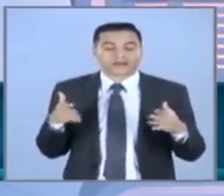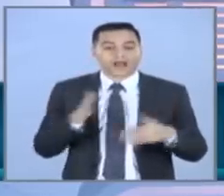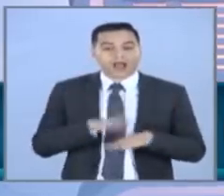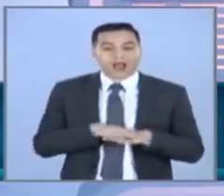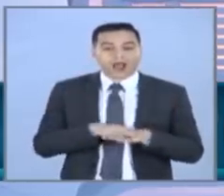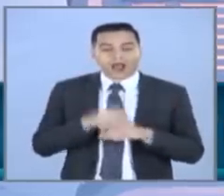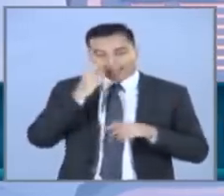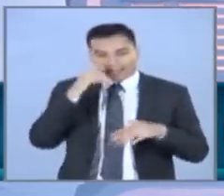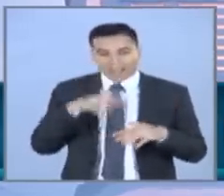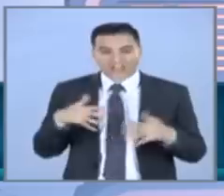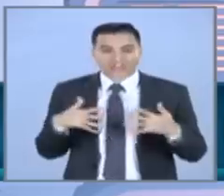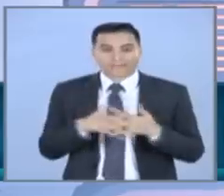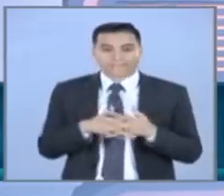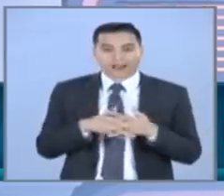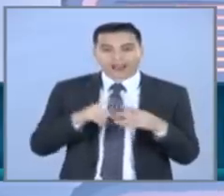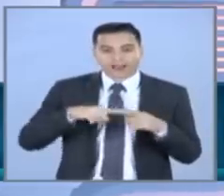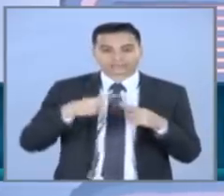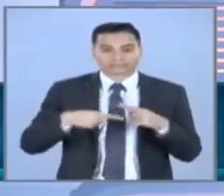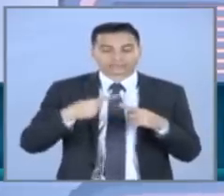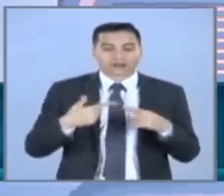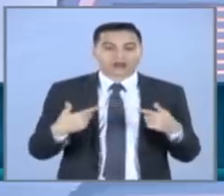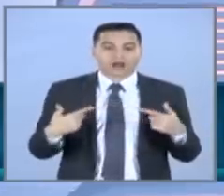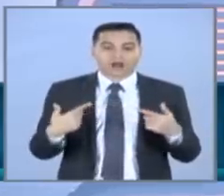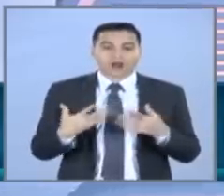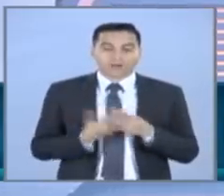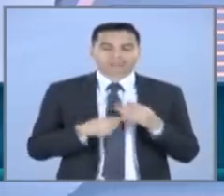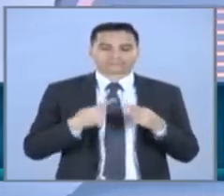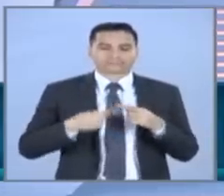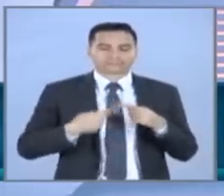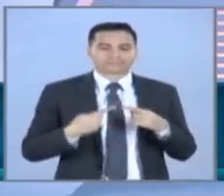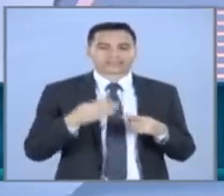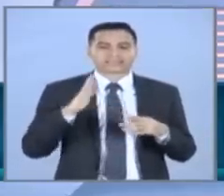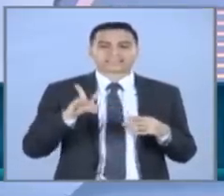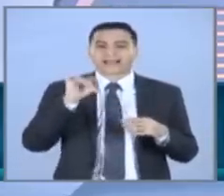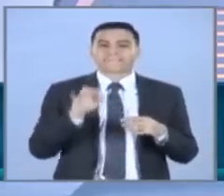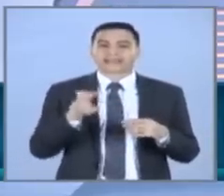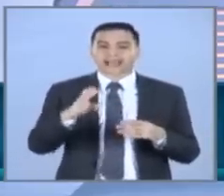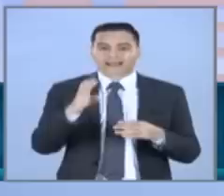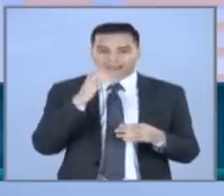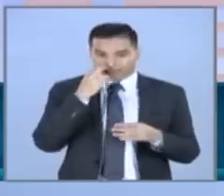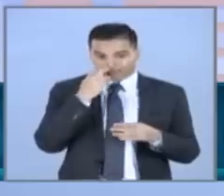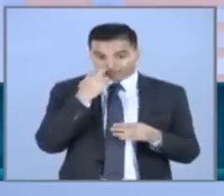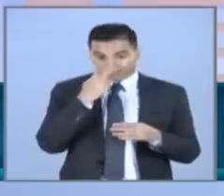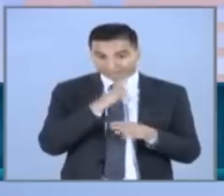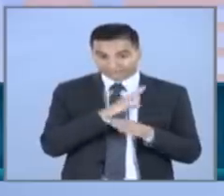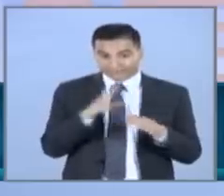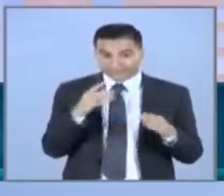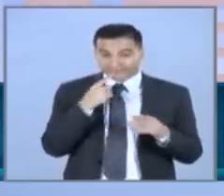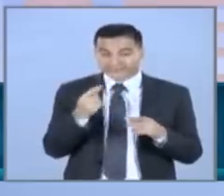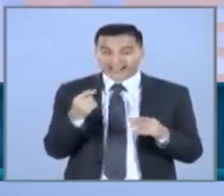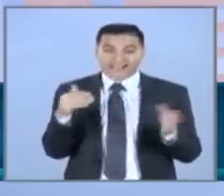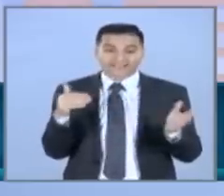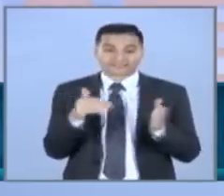عن التعايش بين الأديان والحضارات. ثانية. مفيش إجابة.